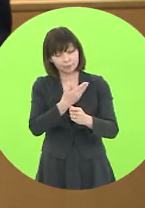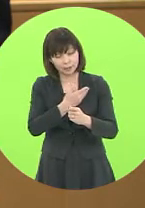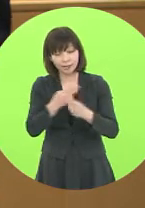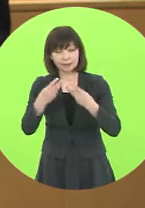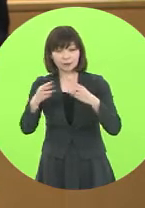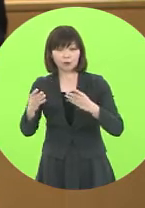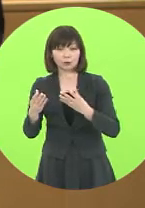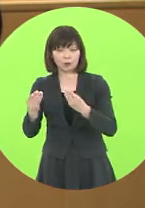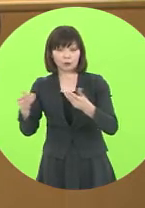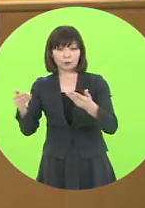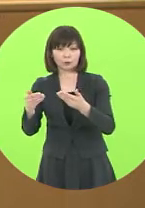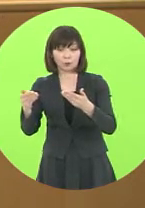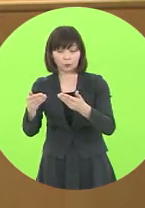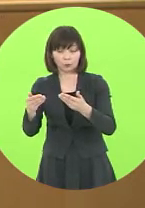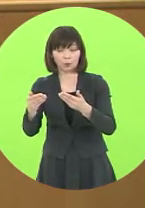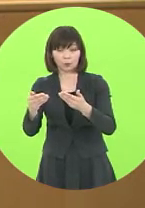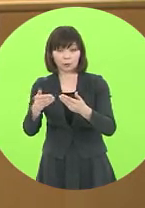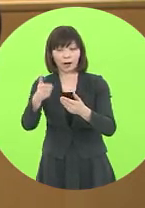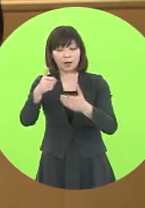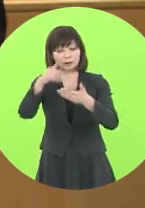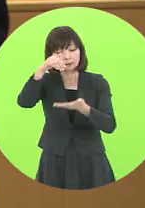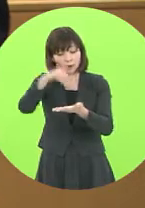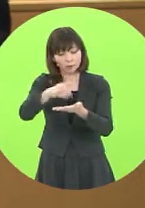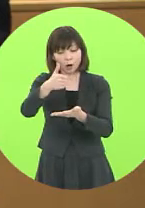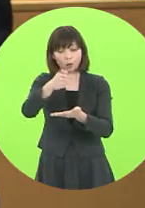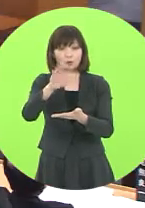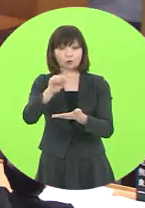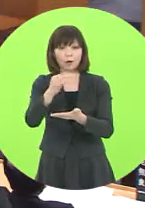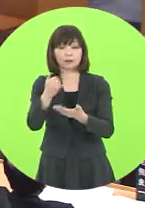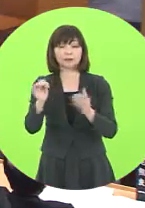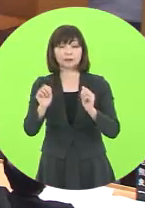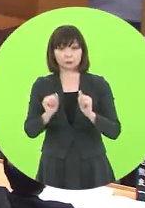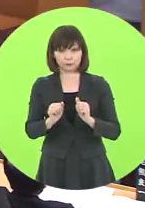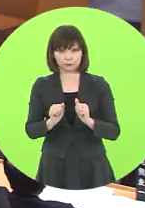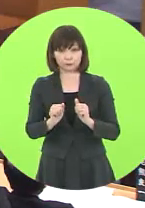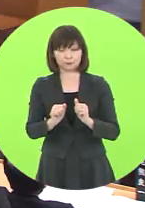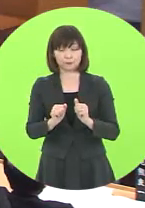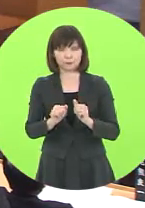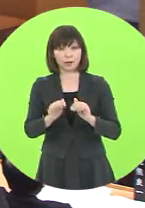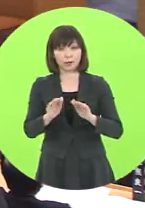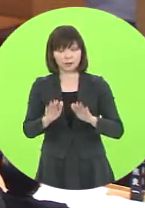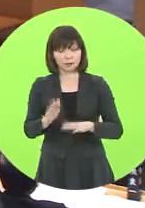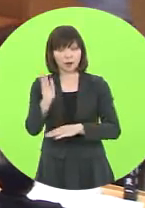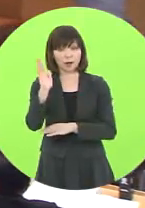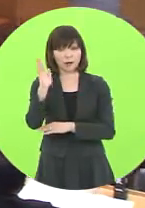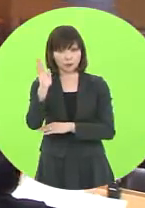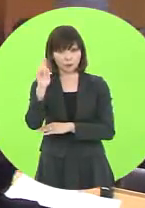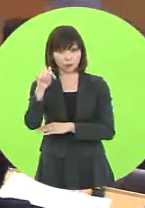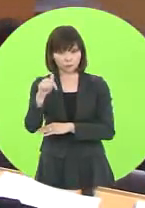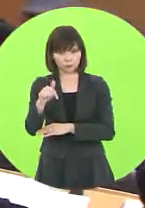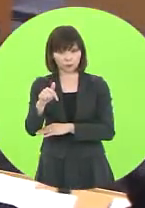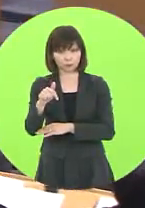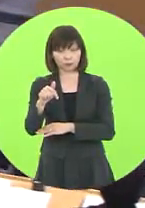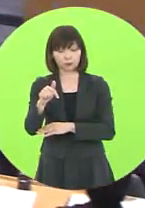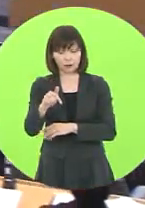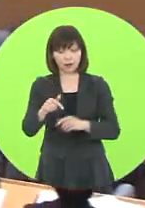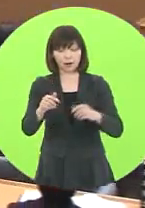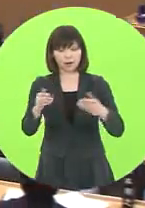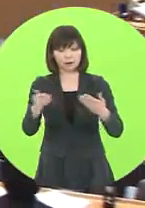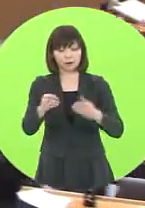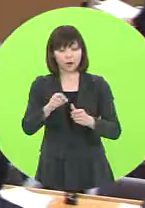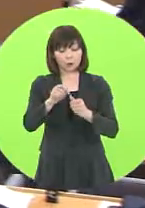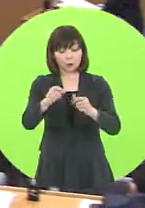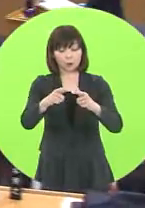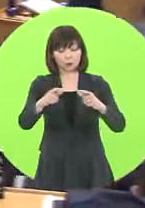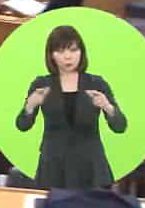が少なくとも50万人いると言われています。今、政府は特定求職者雇用開発助成